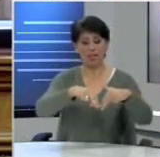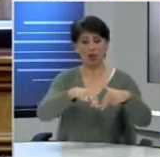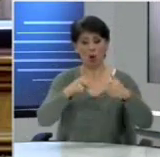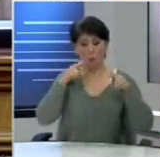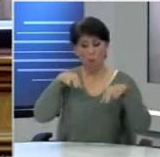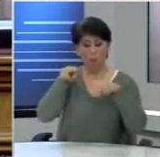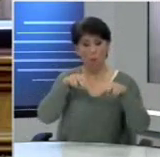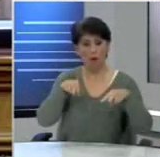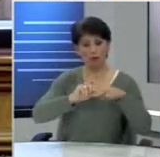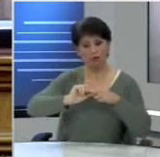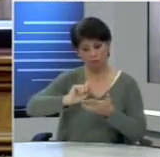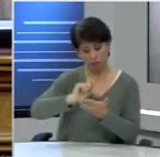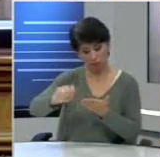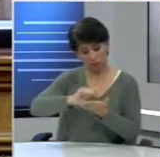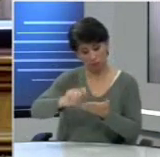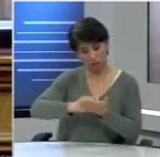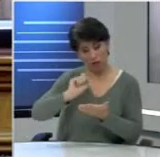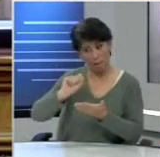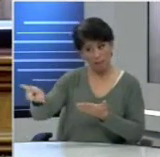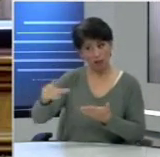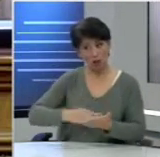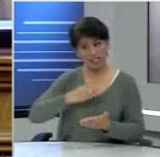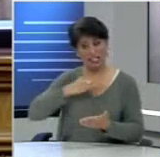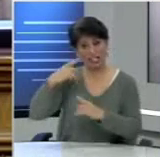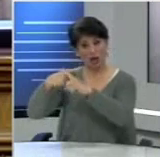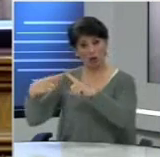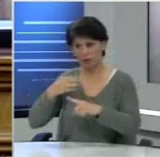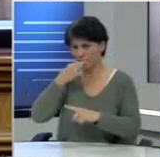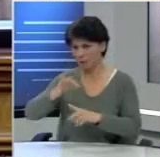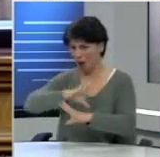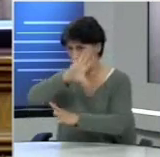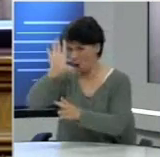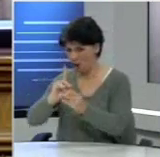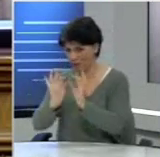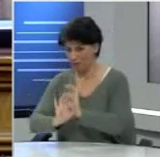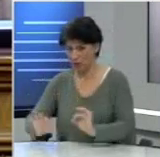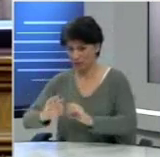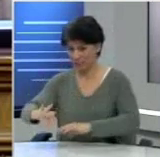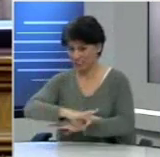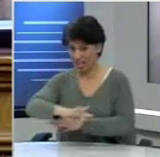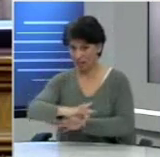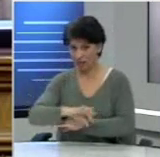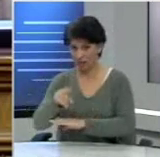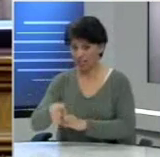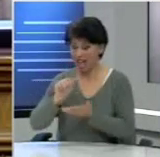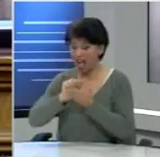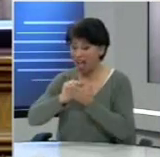Ξοχοίδη και του λέει ότι αυτά τα οποία ετοιμάζεται, αυτά τα οποία σχεδιάζεται είναι